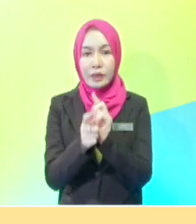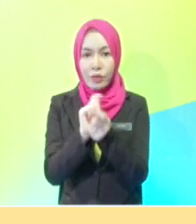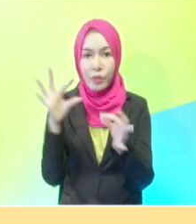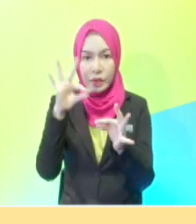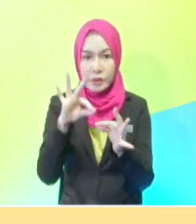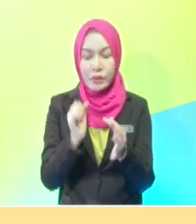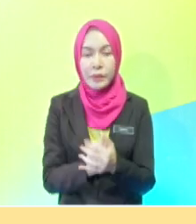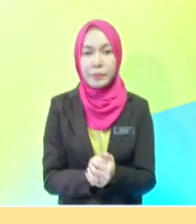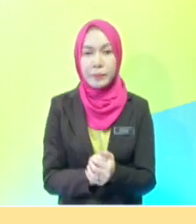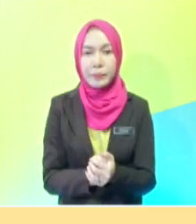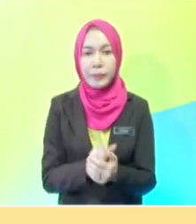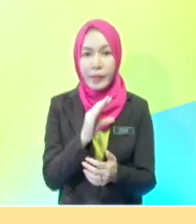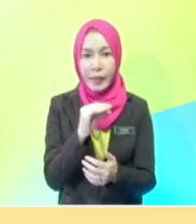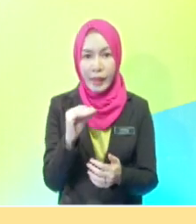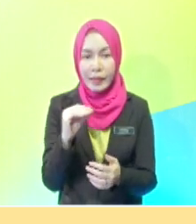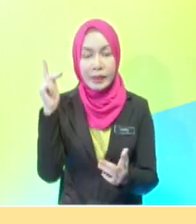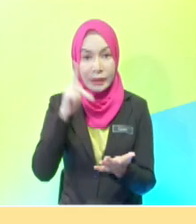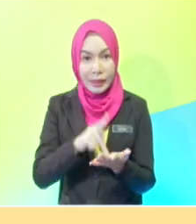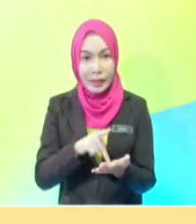panggil dia sebagai organisme